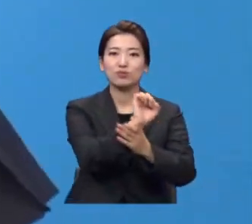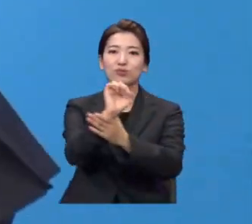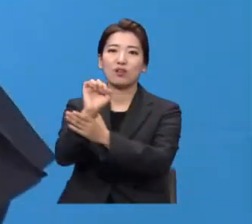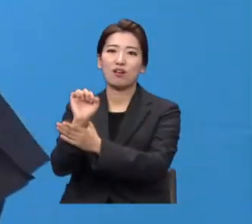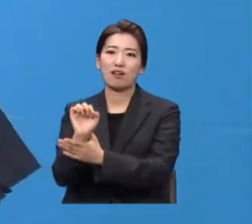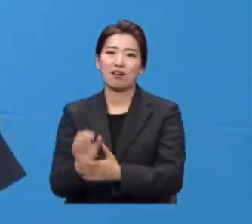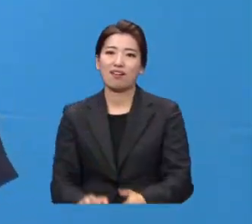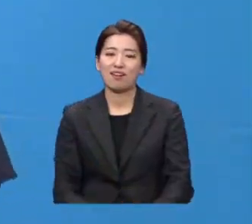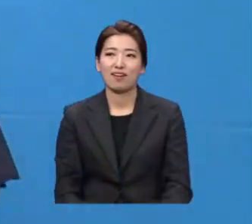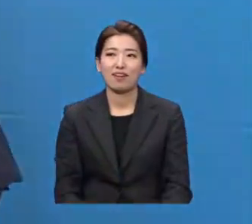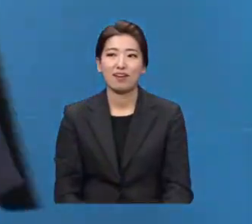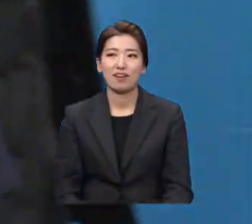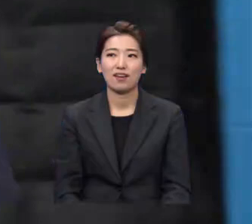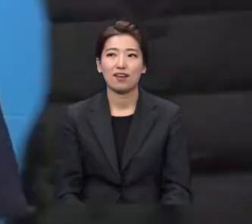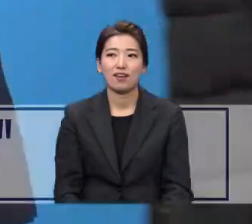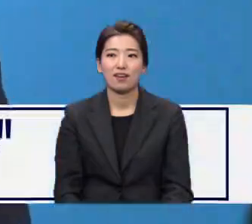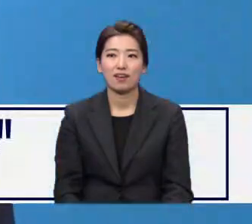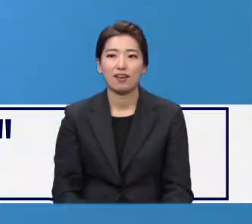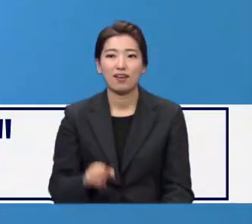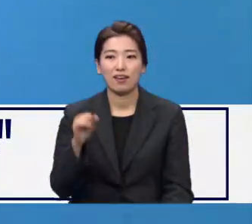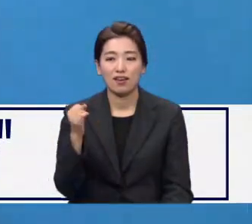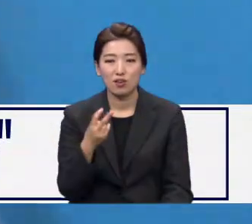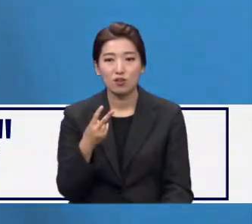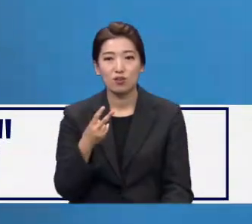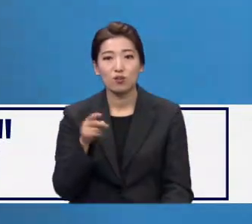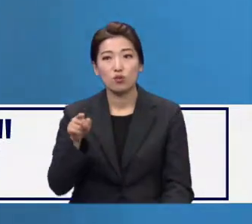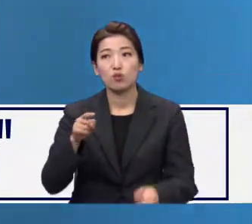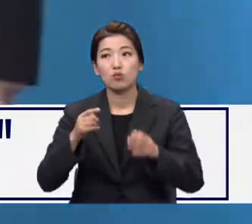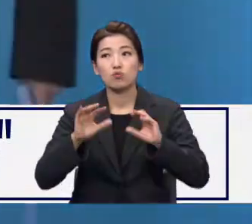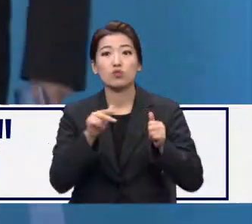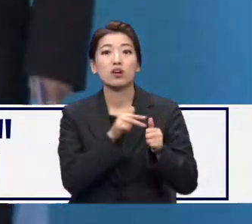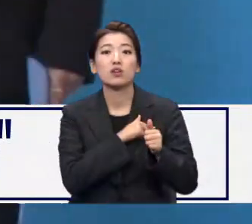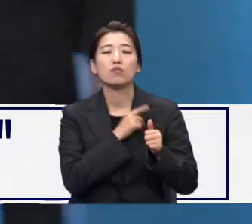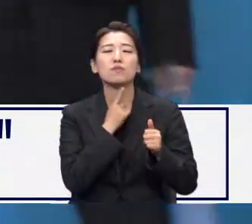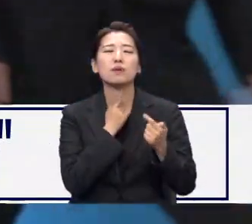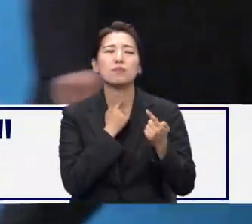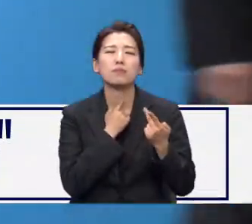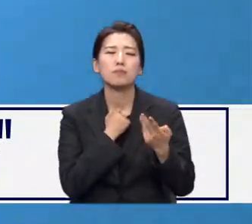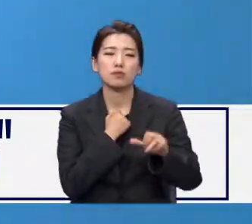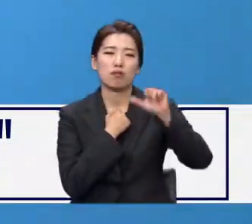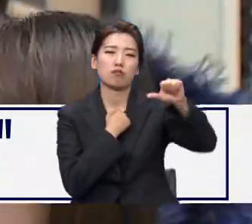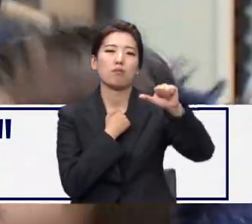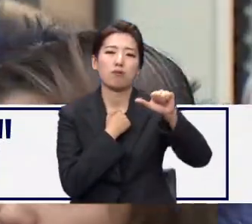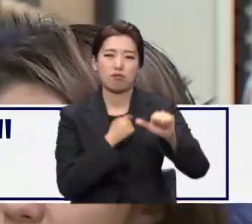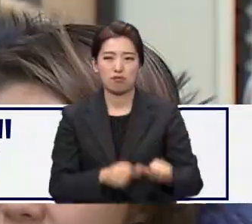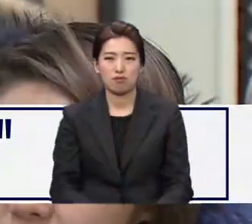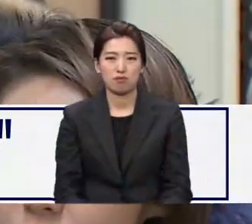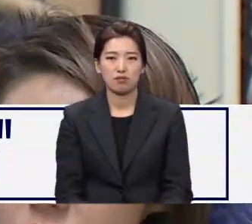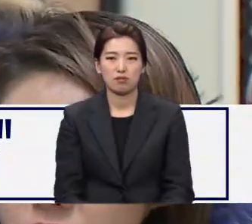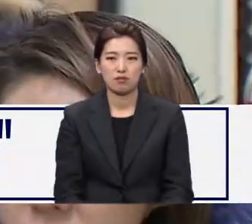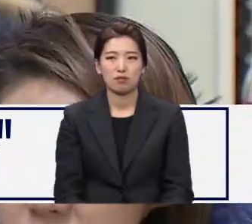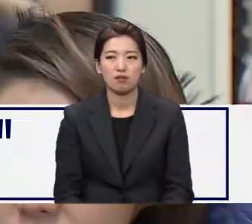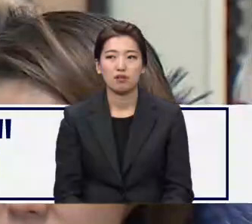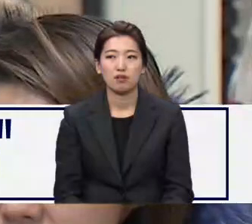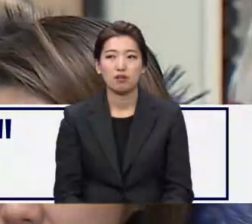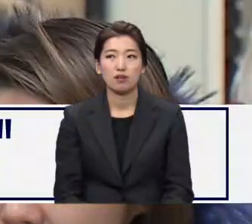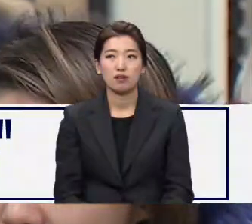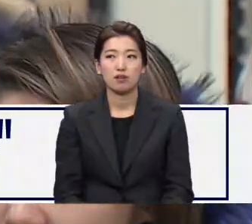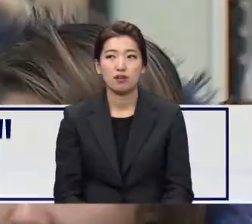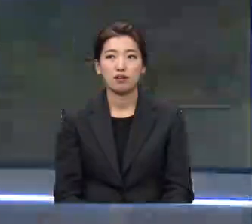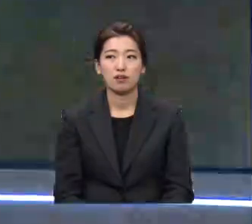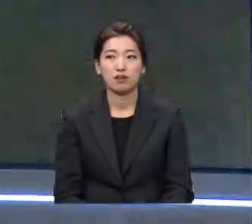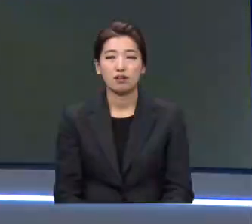일으켰었던가 상당히이 선수에 비해서 어리긴 합니다만 선입니다 근데 지금 아니 그동안 안